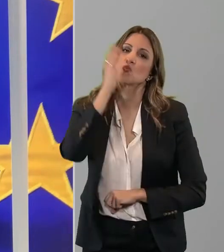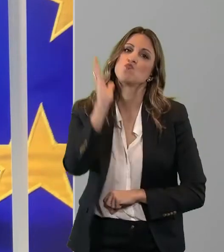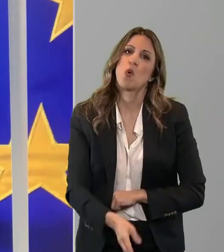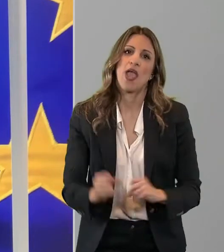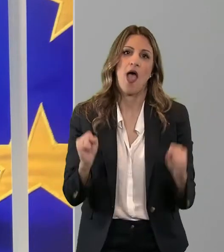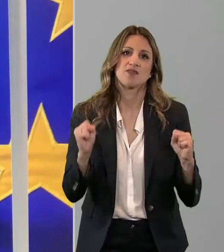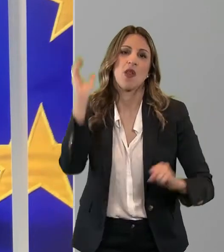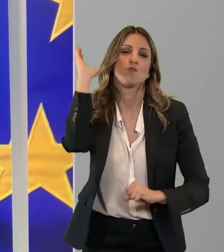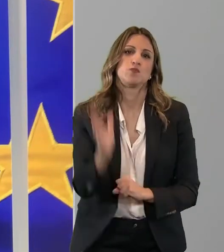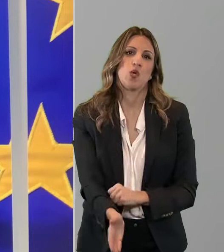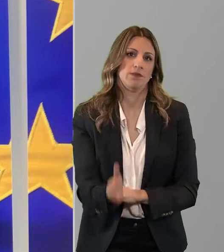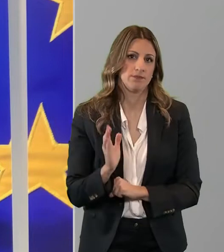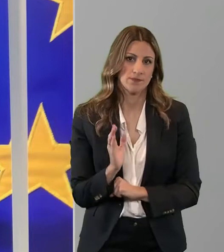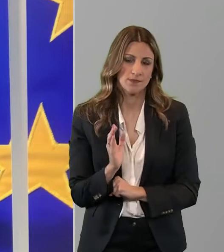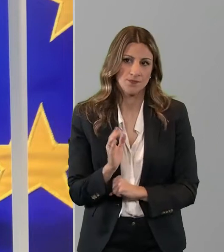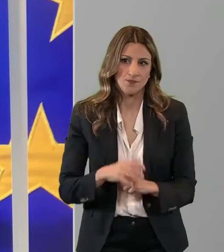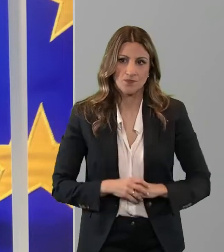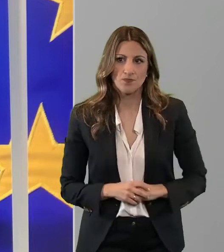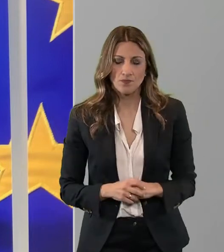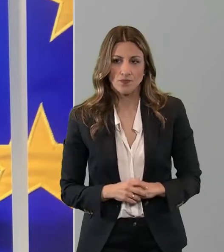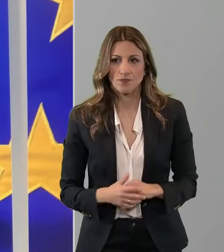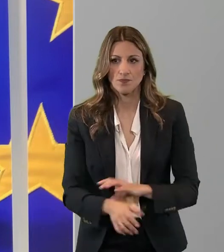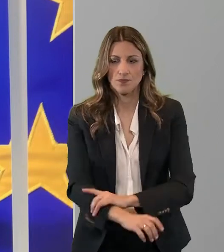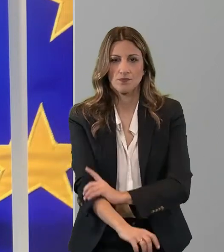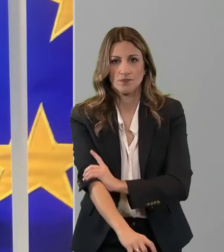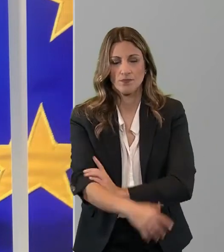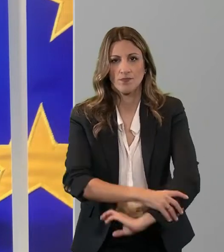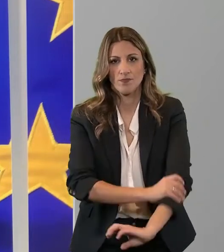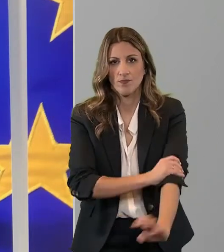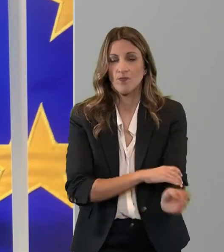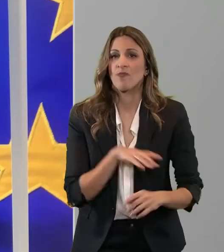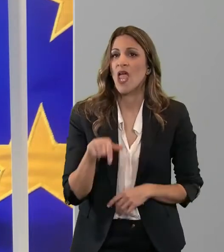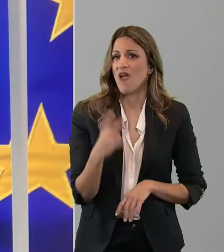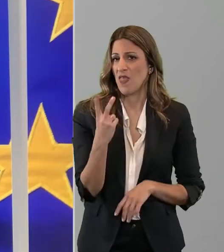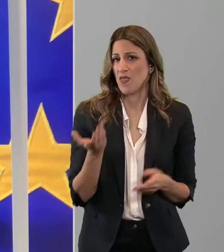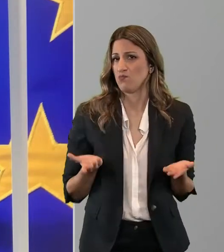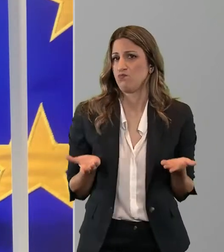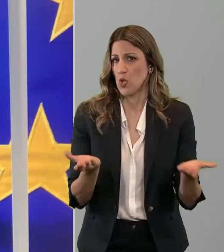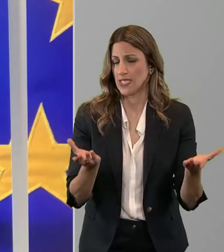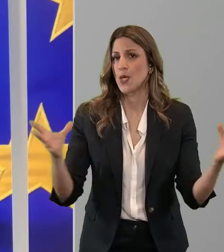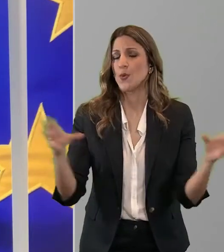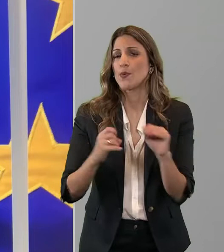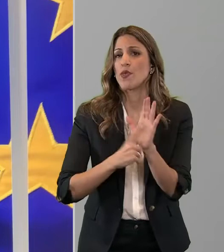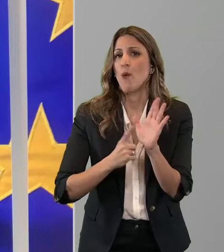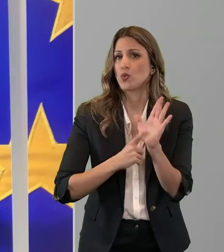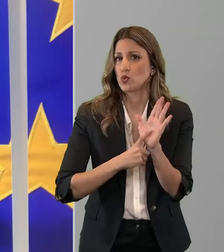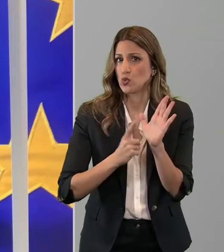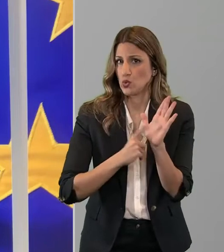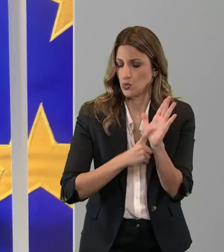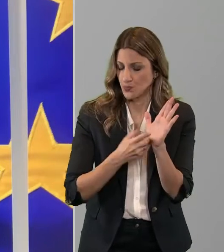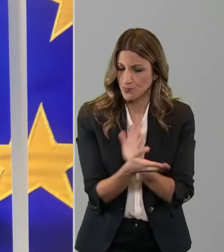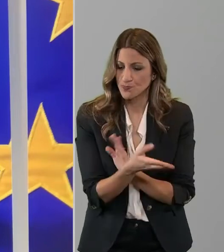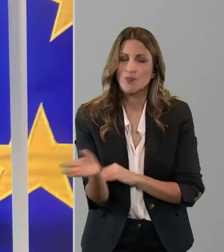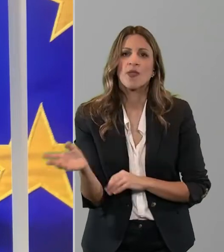ασφαλές. Και αυτή η δίδυμη νομοθετική πρωτοβουλία για τις ψηφιακές υπηρεσίες και τις ψηφιακές αγορές κατά έναν